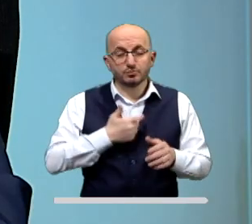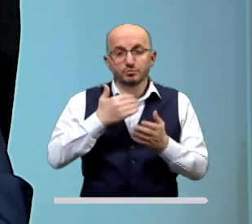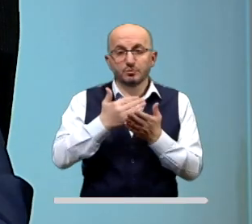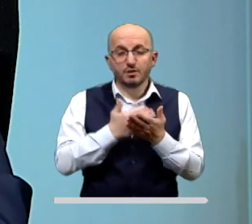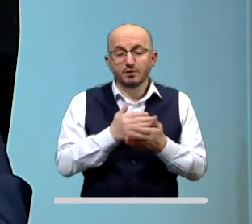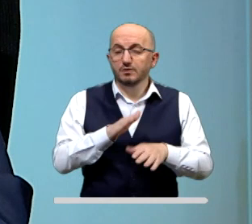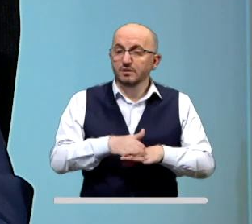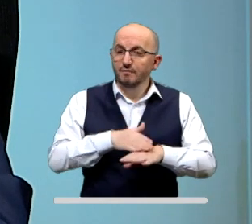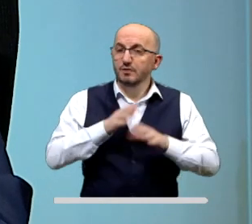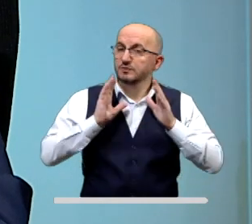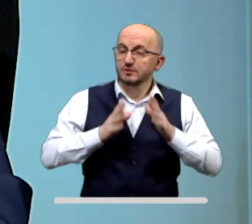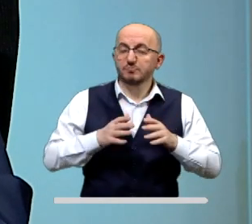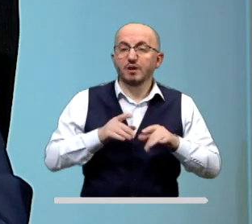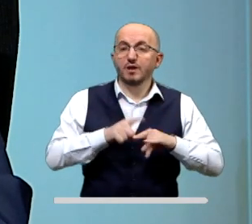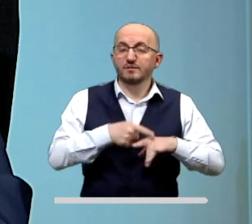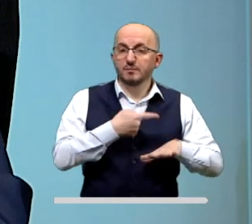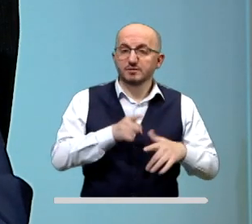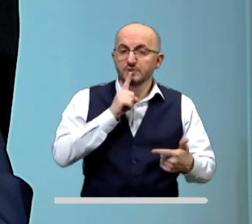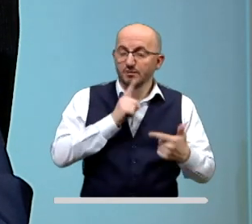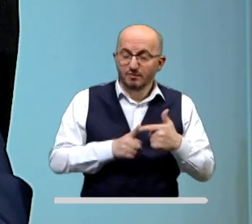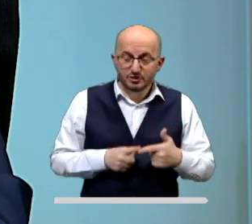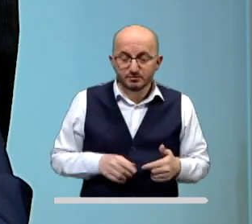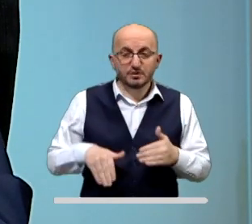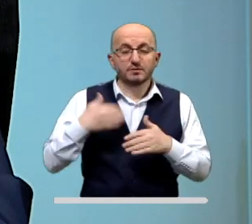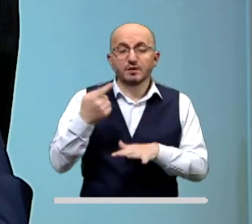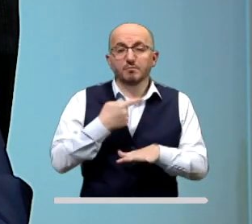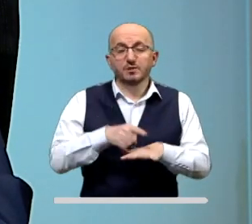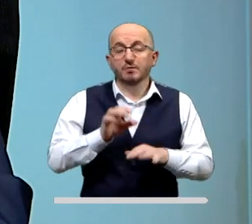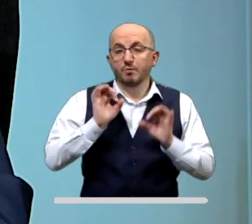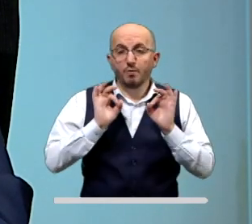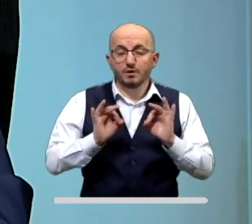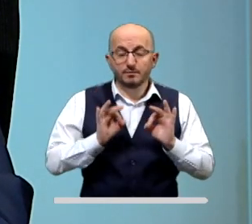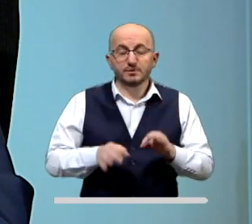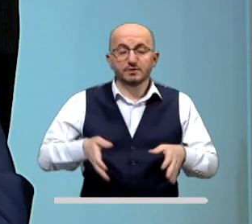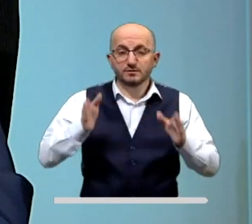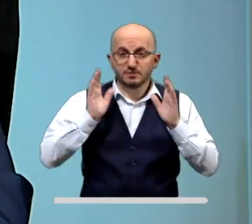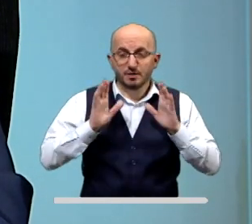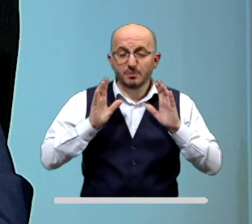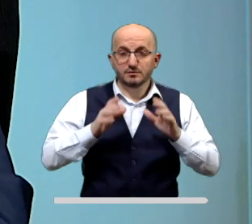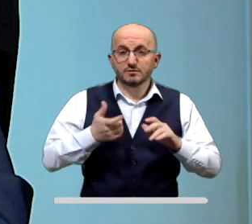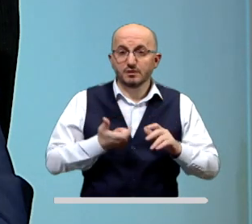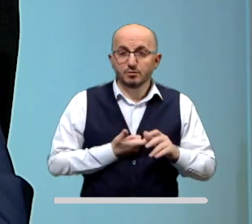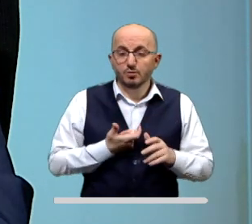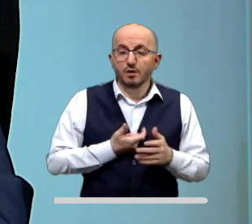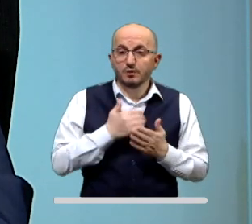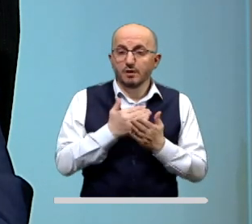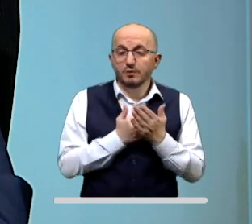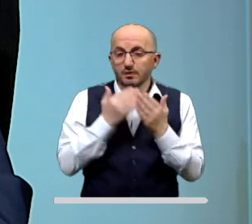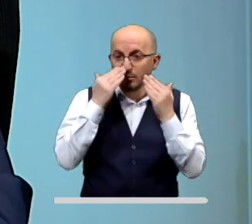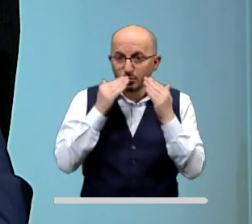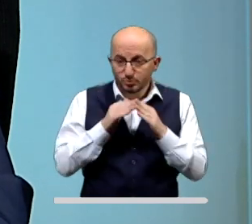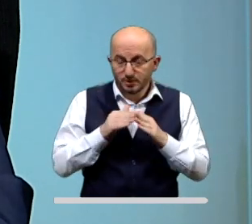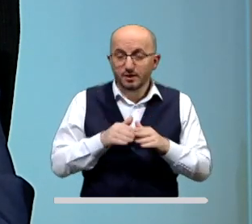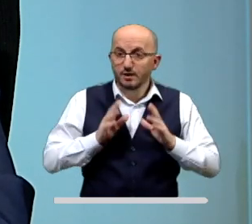Hanefilerde vaciptir diğer mezheplerde de önemlidir farzdır yani namazda tadil-i Erkan yani